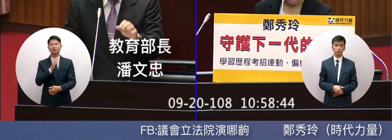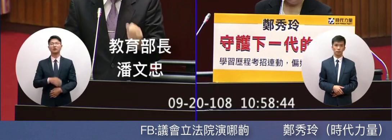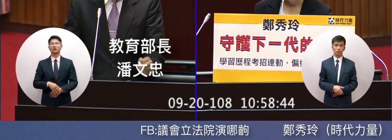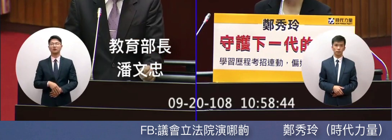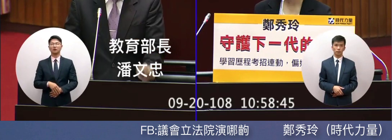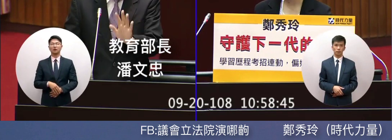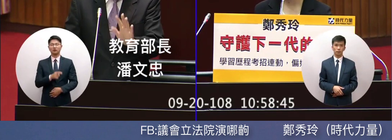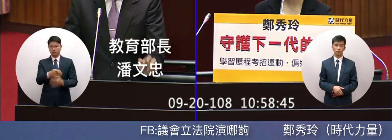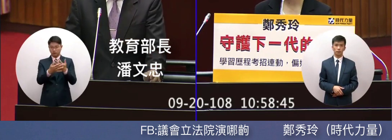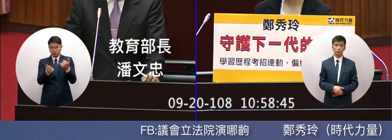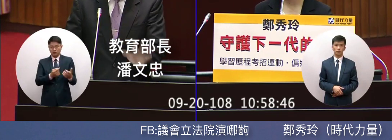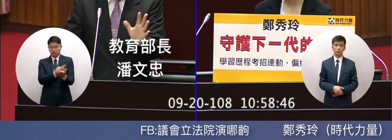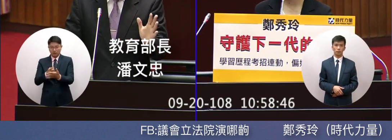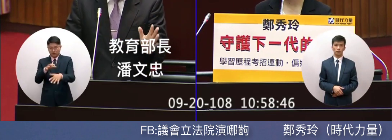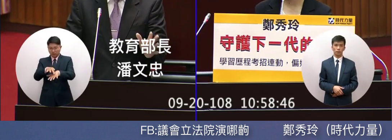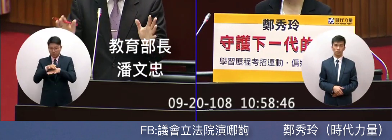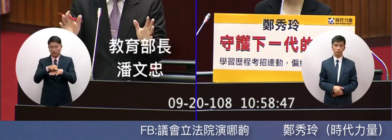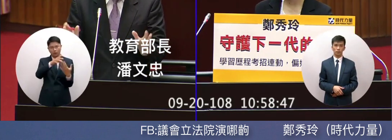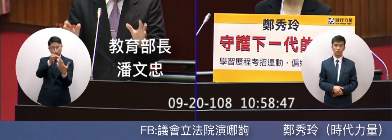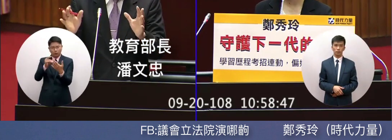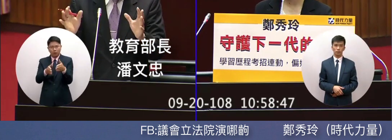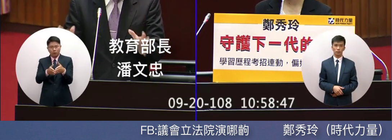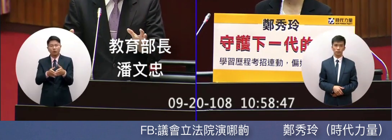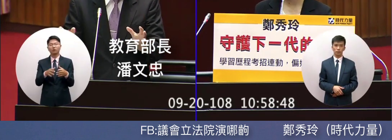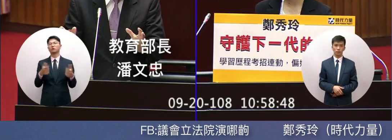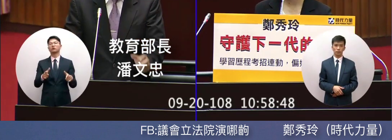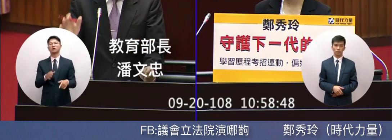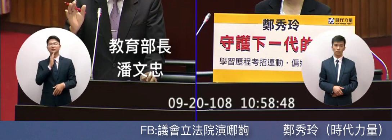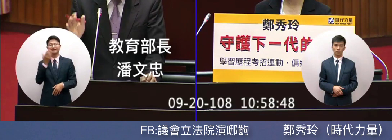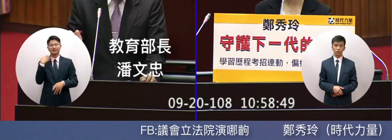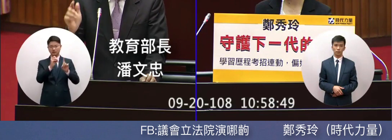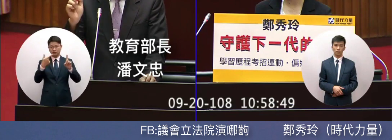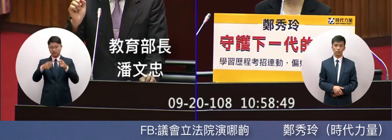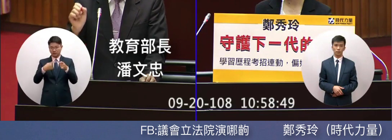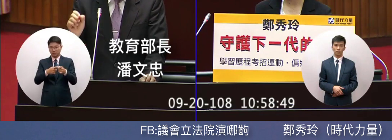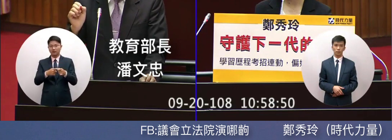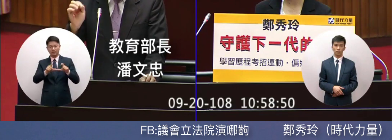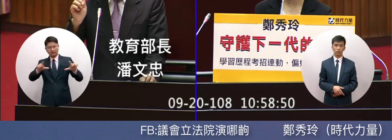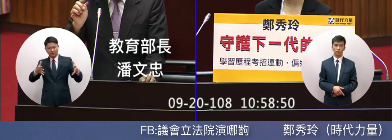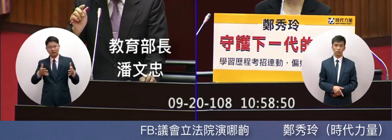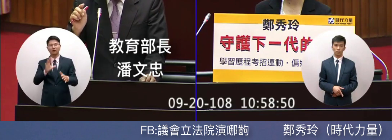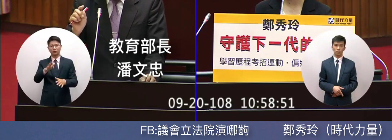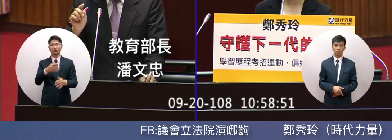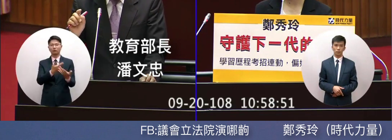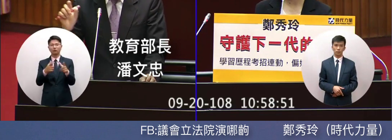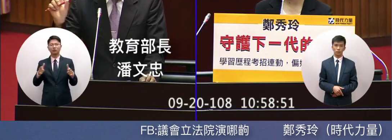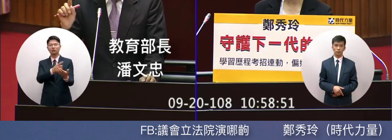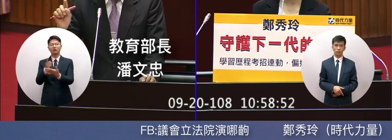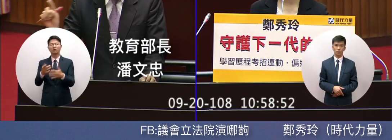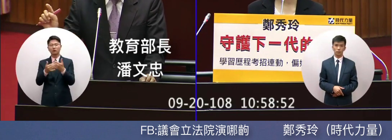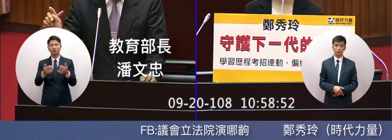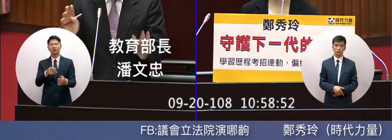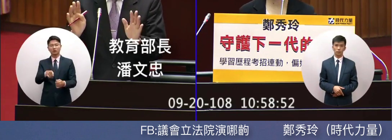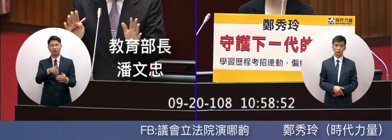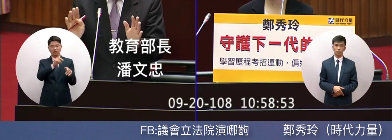有的每一个课程。这是当时在106年决定已经有个大的范围，不是每一个学生所修的每一个科啊